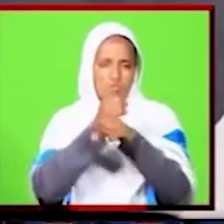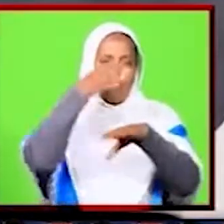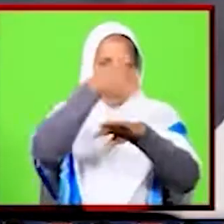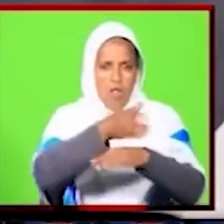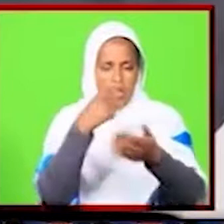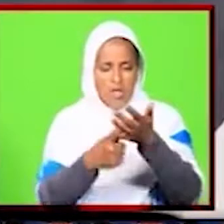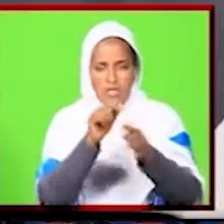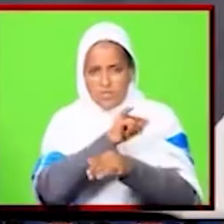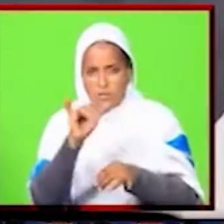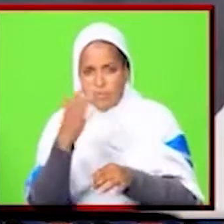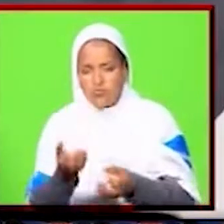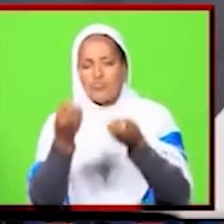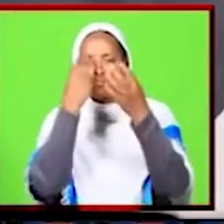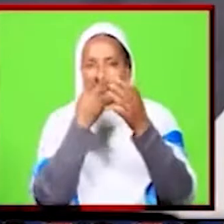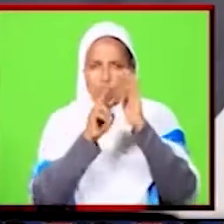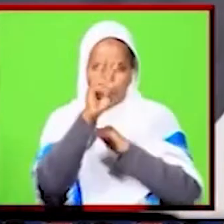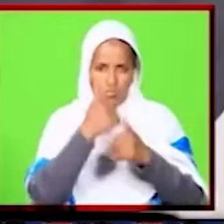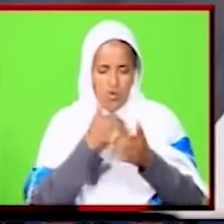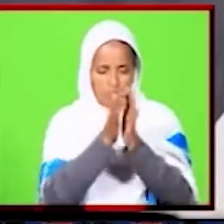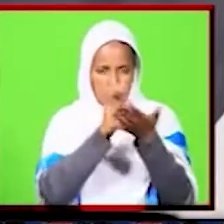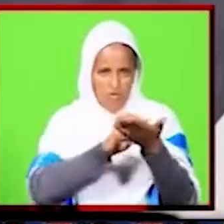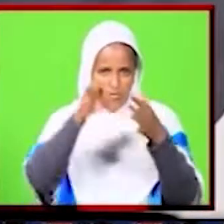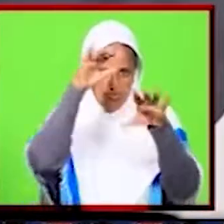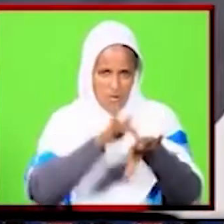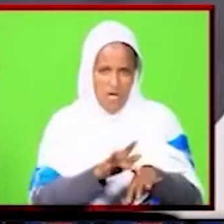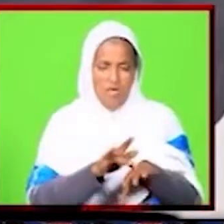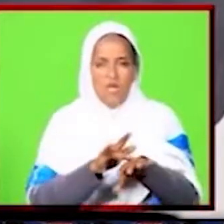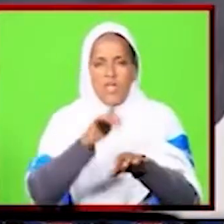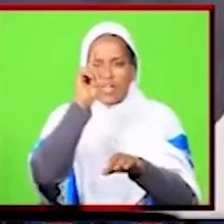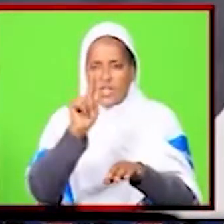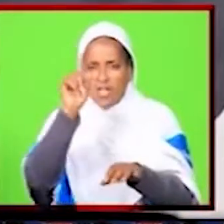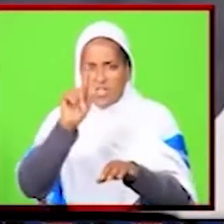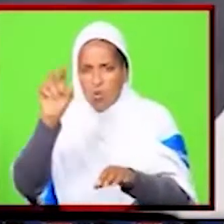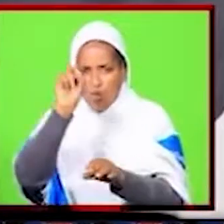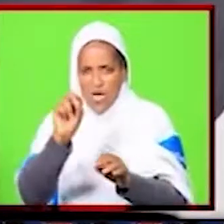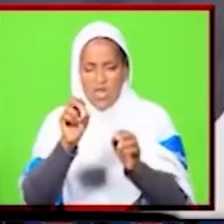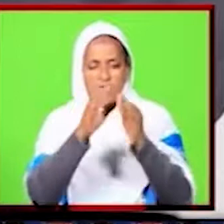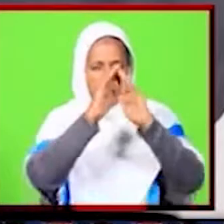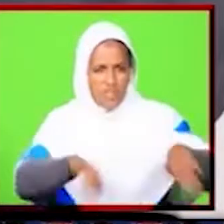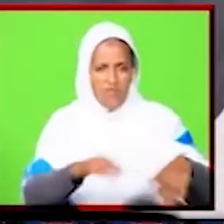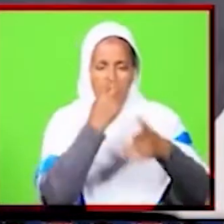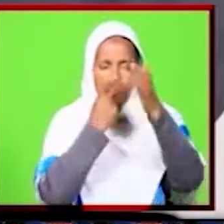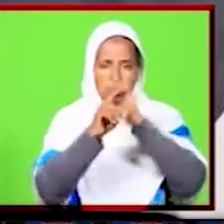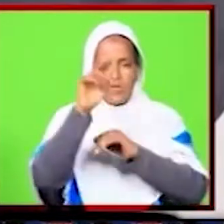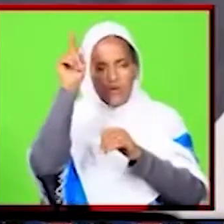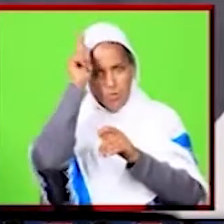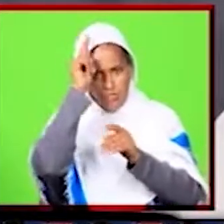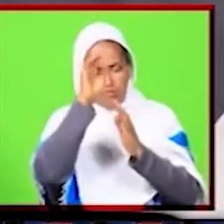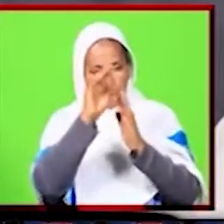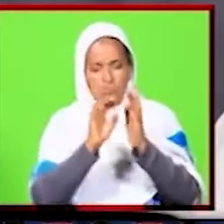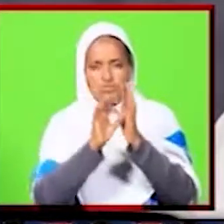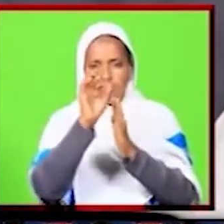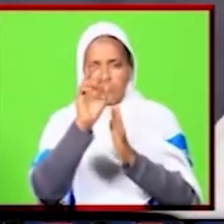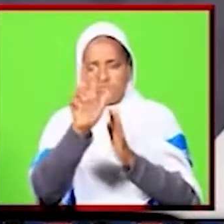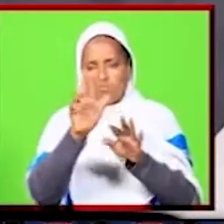ከ140 ዓመት በኋላ ማለት ነው። ይህን የመሰሉ በጣም ብዙ ትንቢቶች አሉ በመጽሐፍ ቅዱስ። ነነዌ እንደምትጠፋ በትንቢተ ነሐም